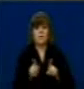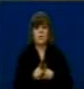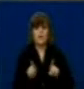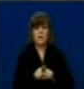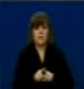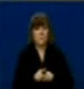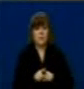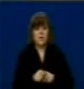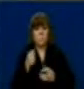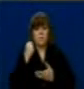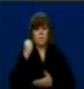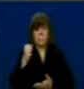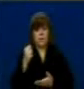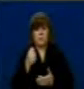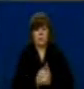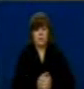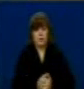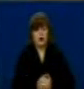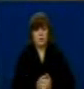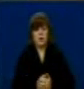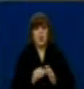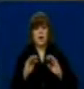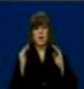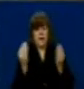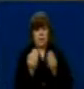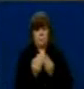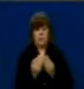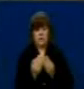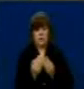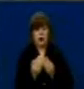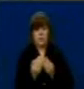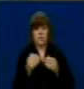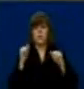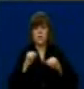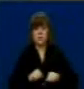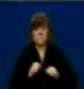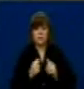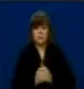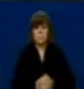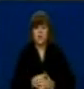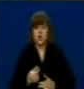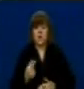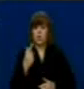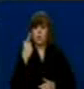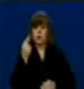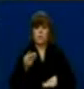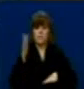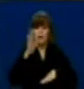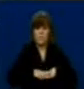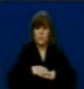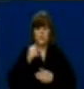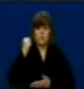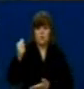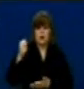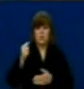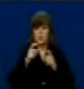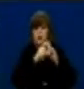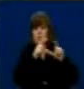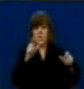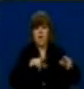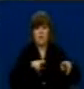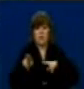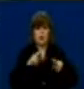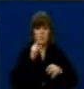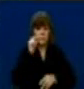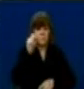Njëkohësisht, vetëm buxheti i kabinetit të kryeministrit, pra jo i zyrës së tij, është sa dy fishi i buxhetit për institucionin e avokatit